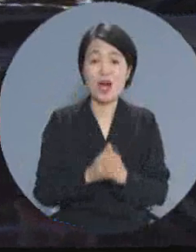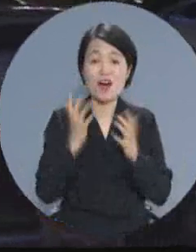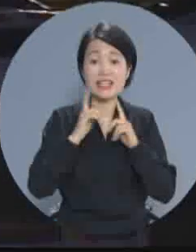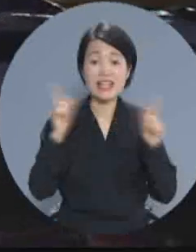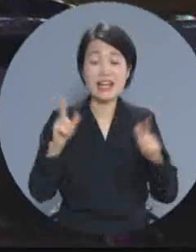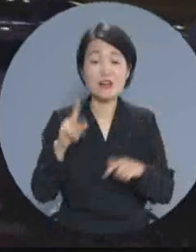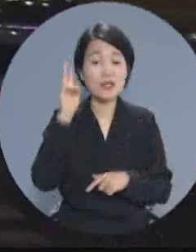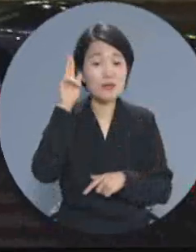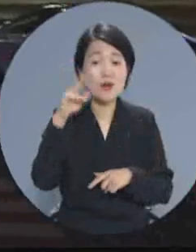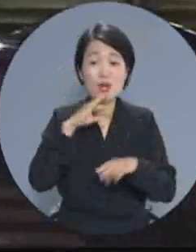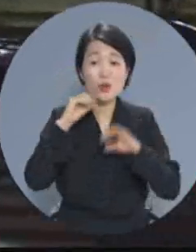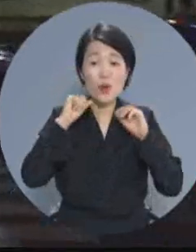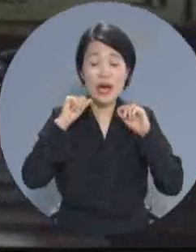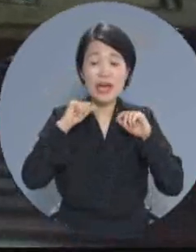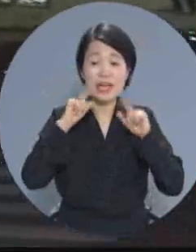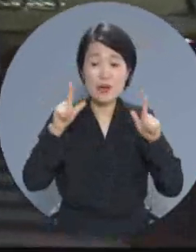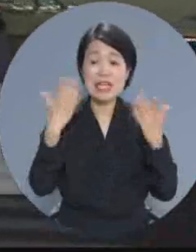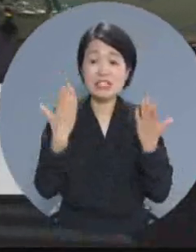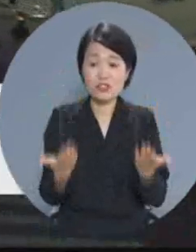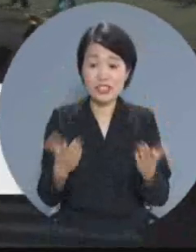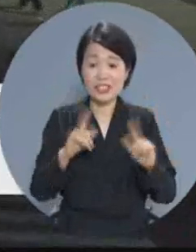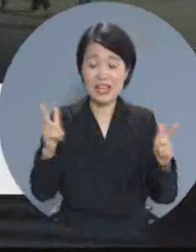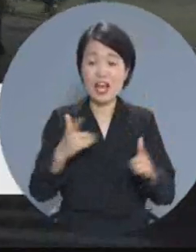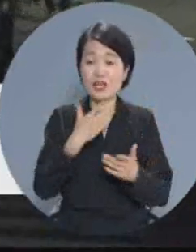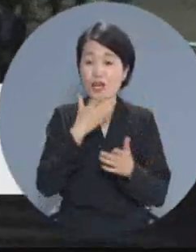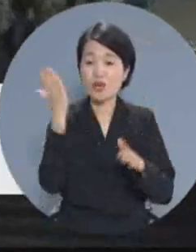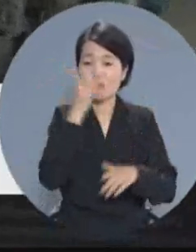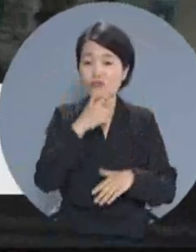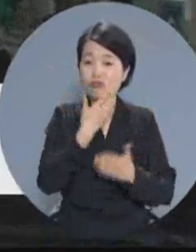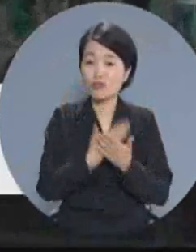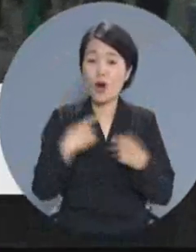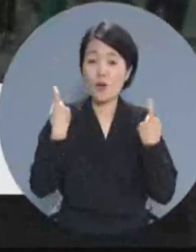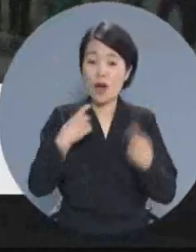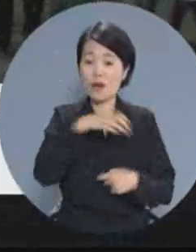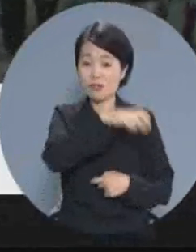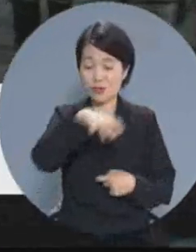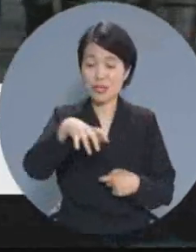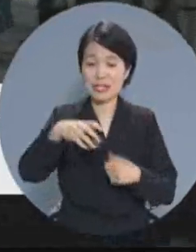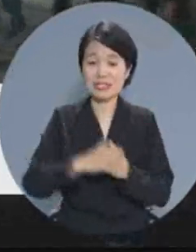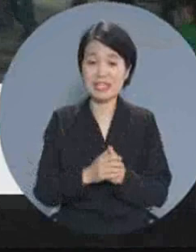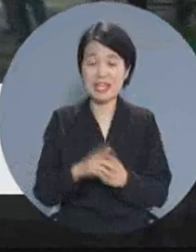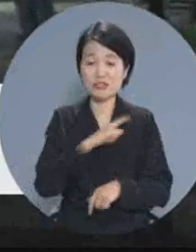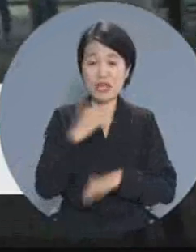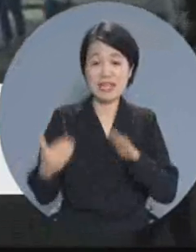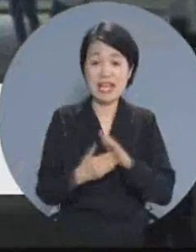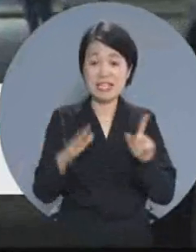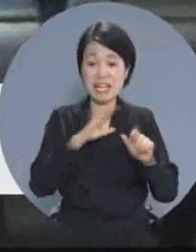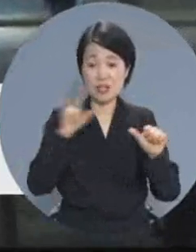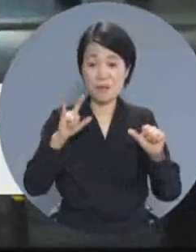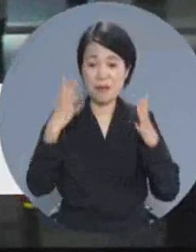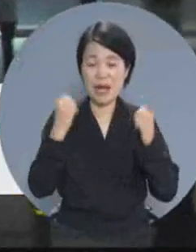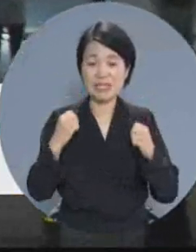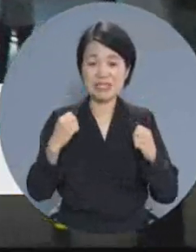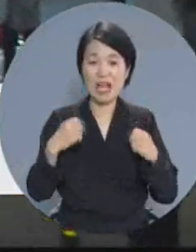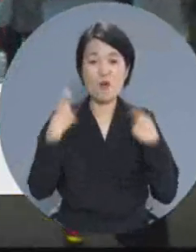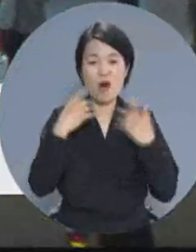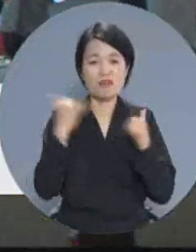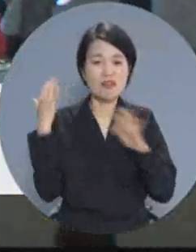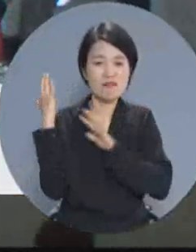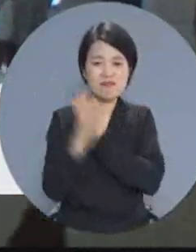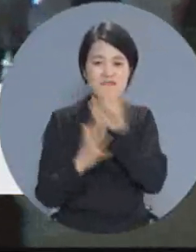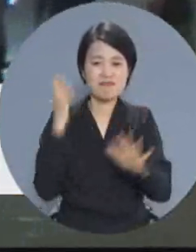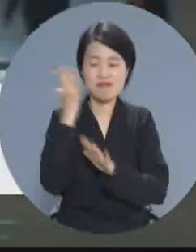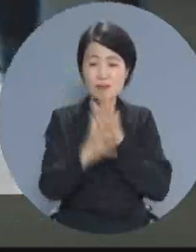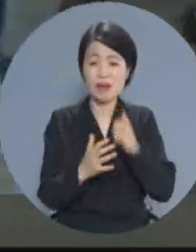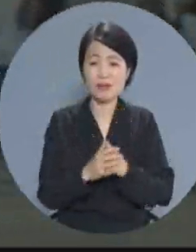어린이날과 징검다리 연휴 여파로 어제 여수의 주요 관광지는 평소보다 최고 5배 많은 방문객이 몰렸습니다. 오늘도 크게 다르지